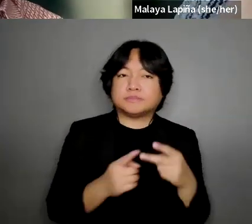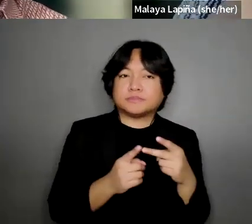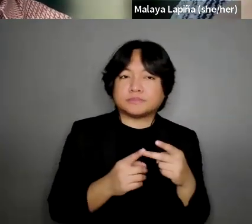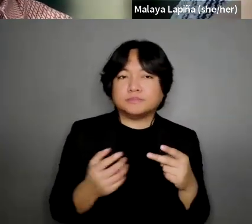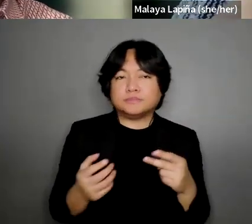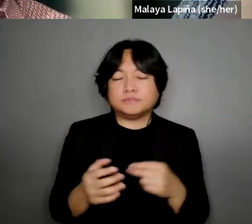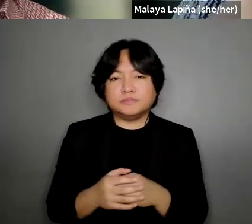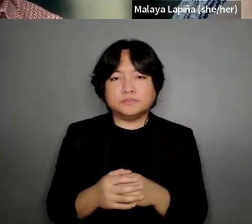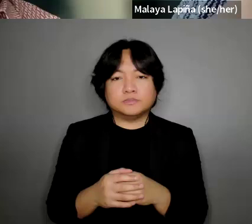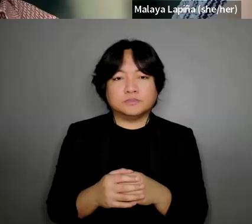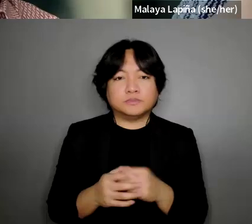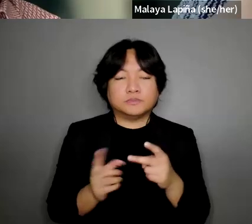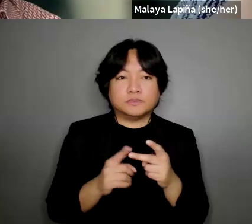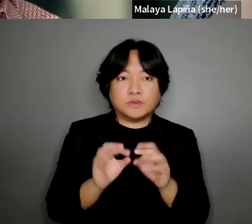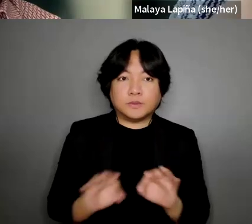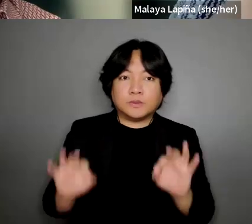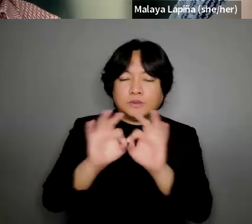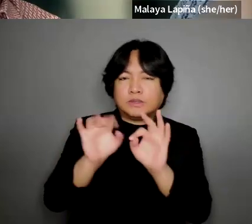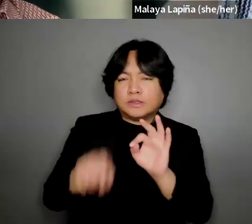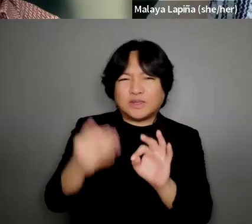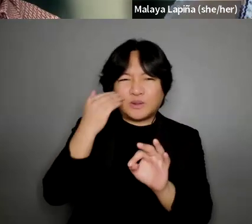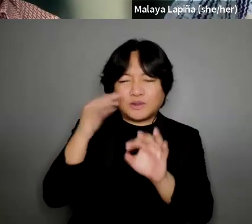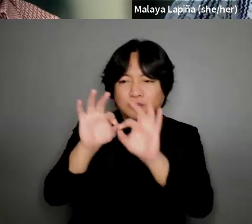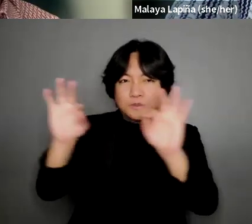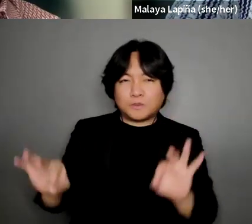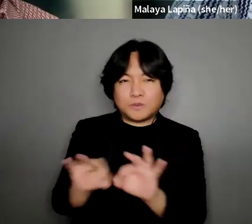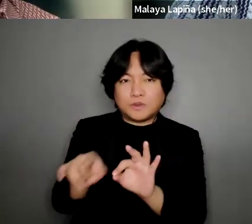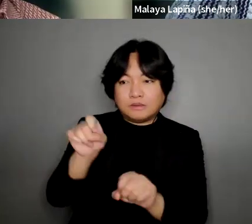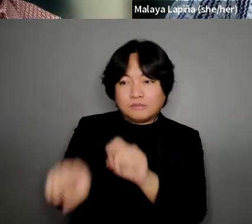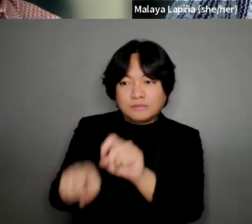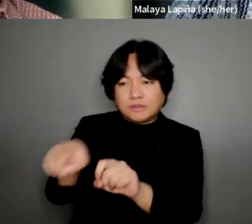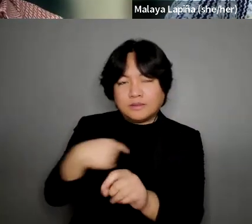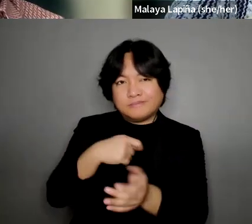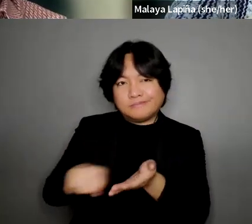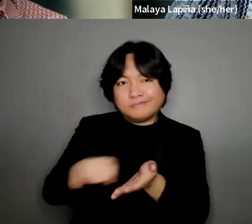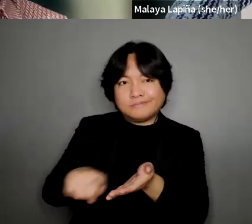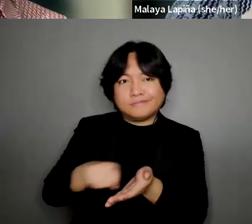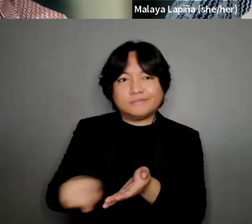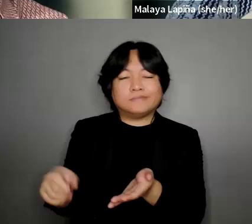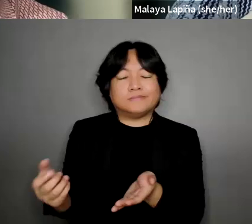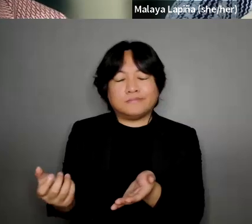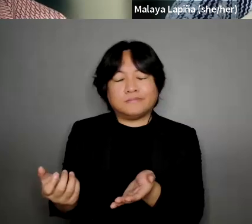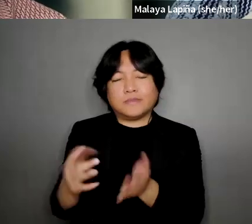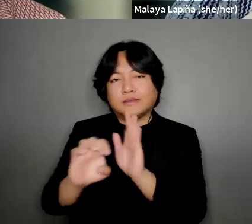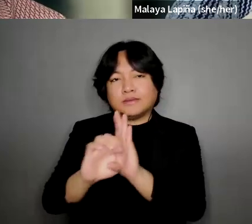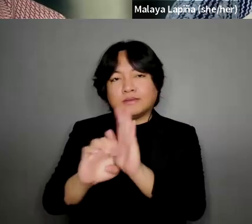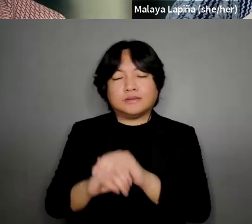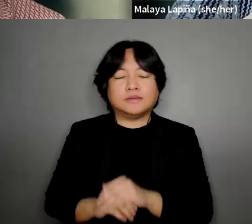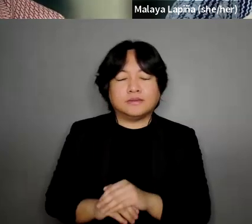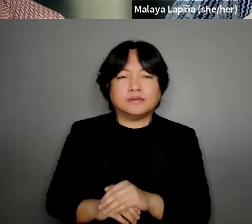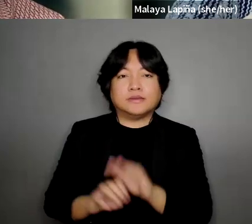think important din ito, yung pag-interrogate din ng forms no, ng mga sinusulat natin no. Ah, halimbawa sa